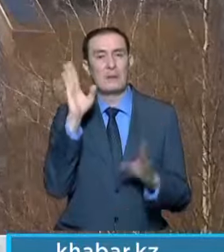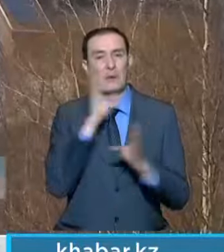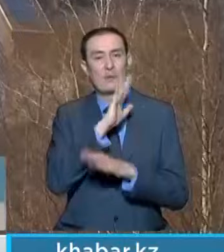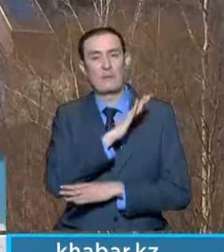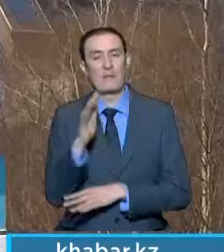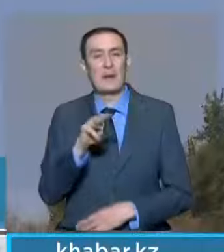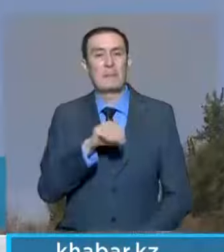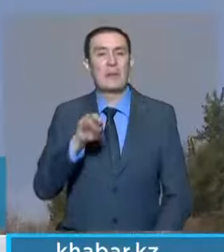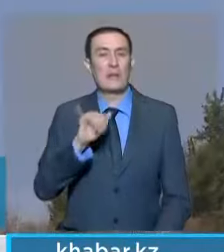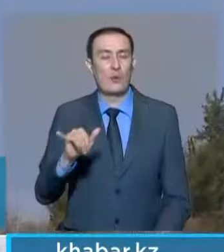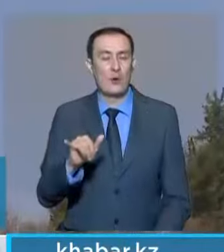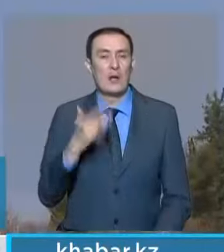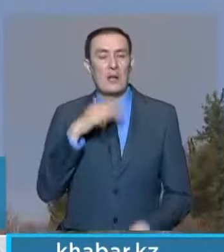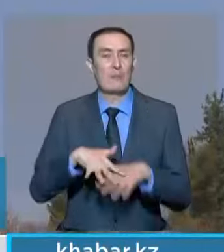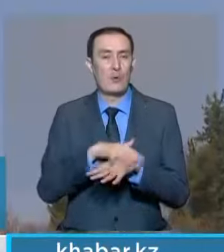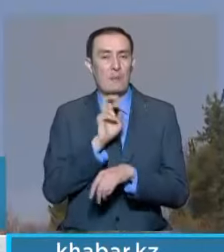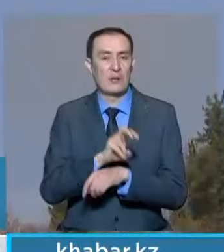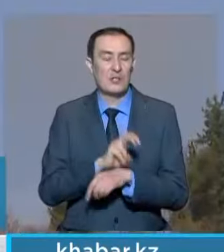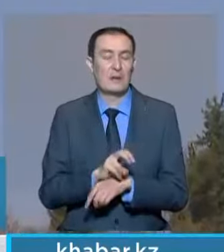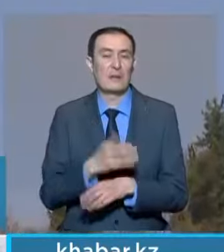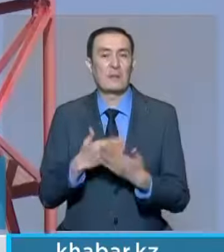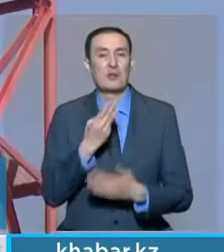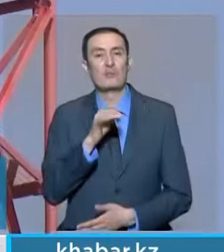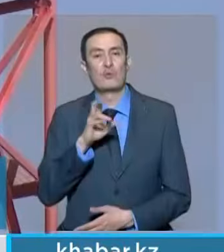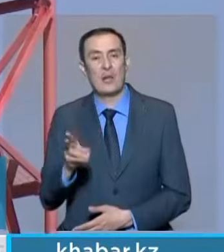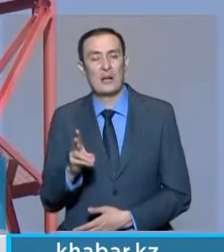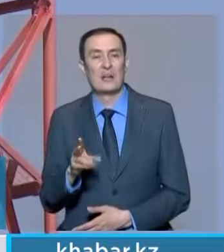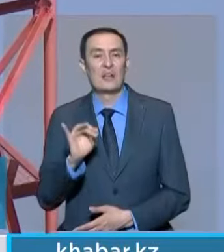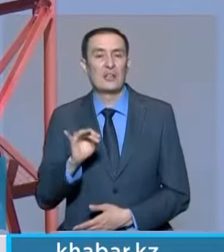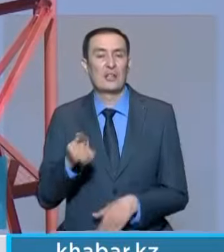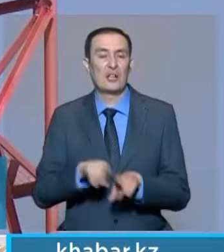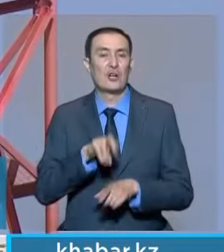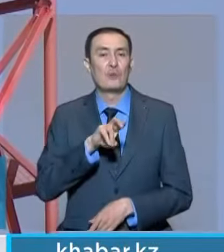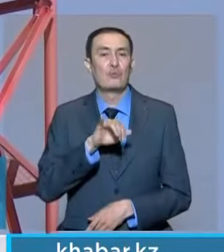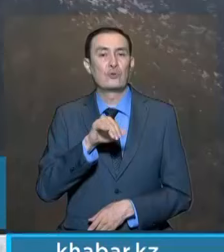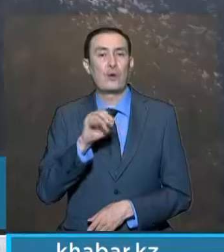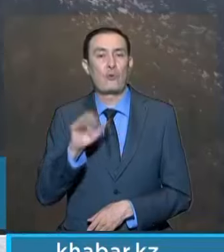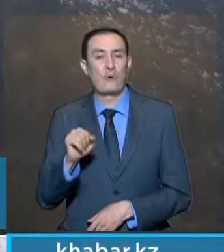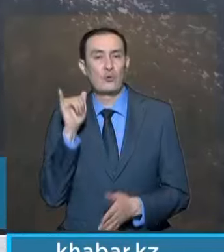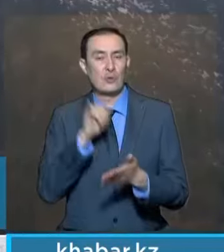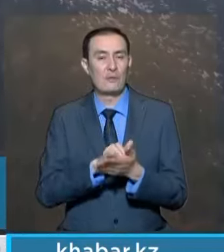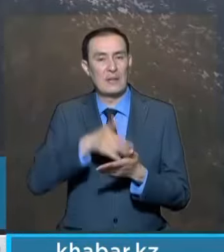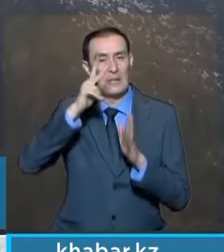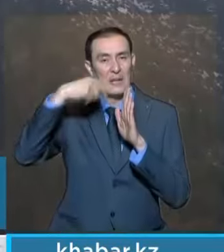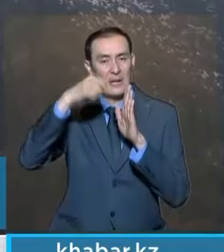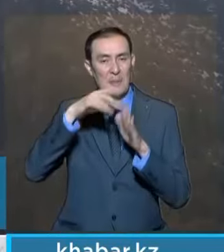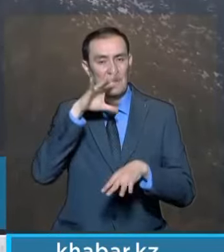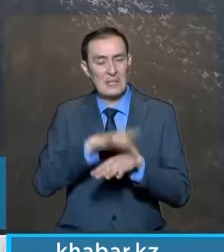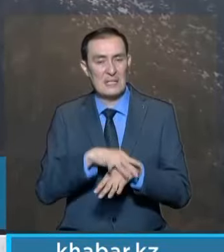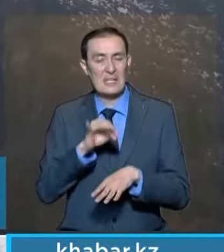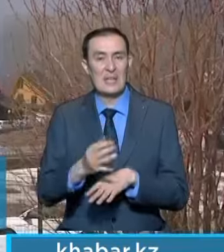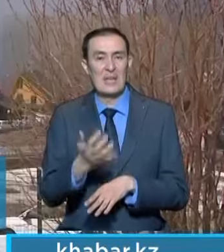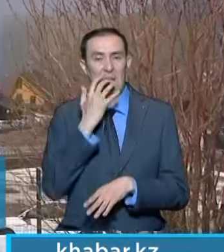парка Медео. В наиболее посещаемых горожанами местах, таких как Шамбулак и верхняя часть Бутаковского ущелья, установлены камеры видеофиксации